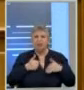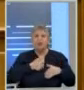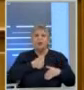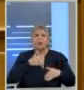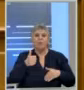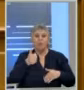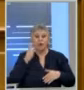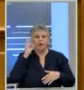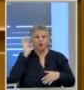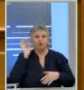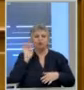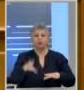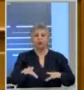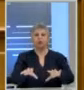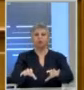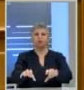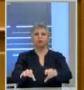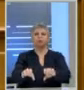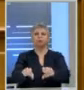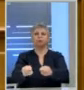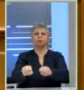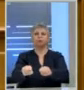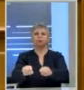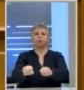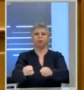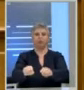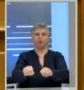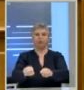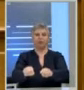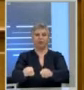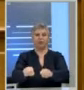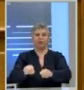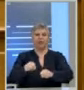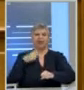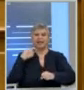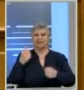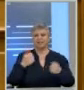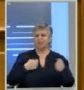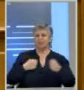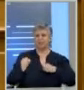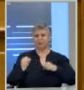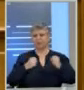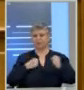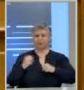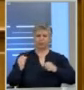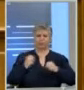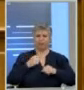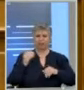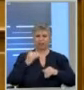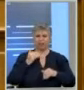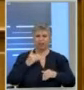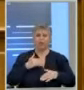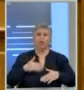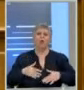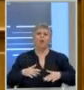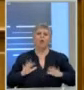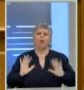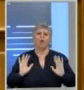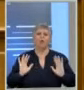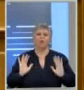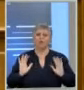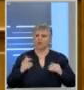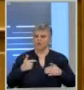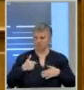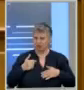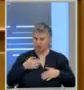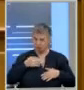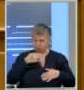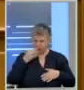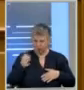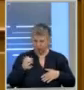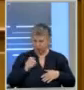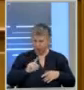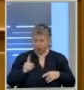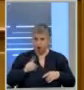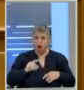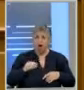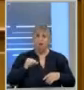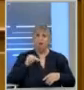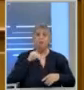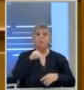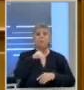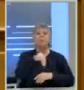εξουσίας. Και μη σπεύσετε να αντιδράσετε. Δεν είναι δικά μου τα λόγια αυτά. Είναι του Μίκη